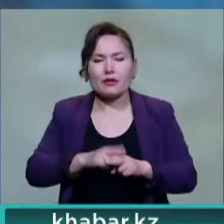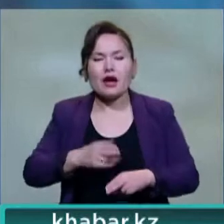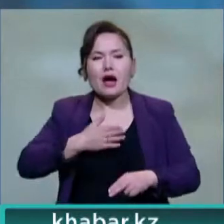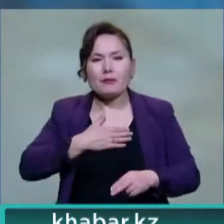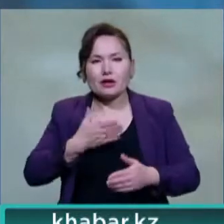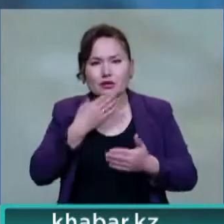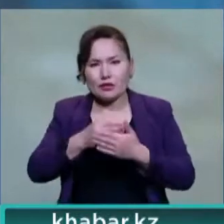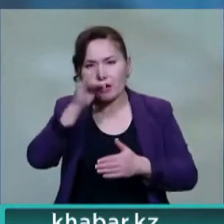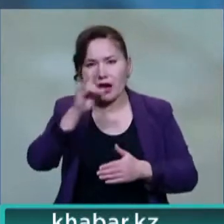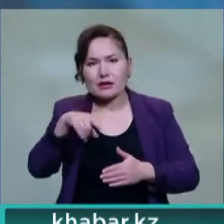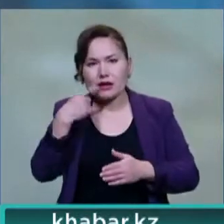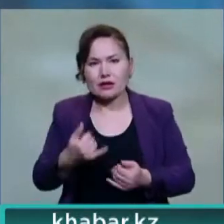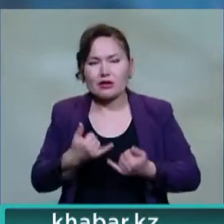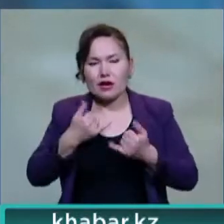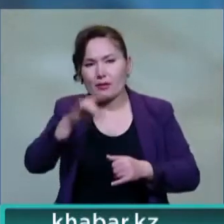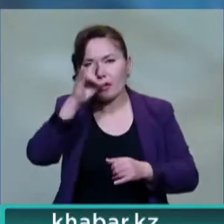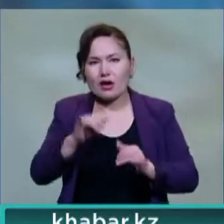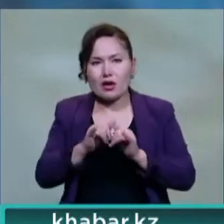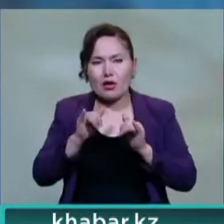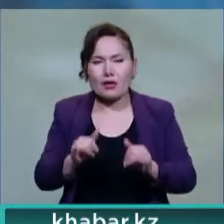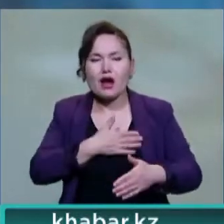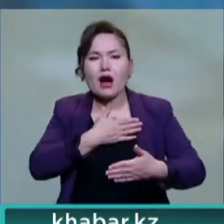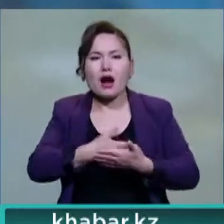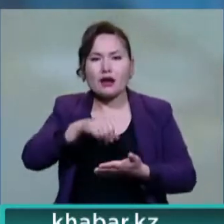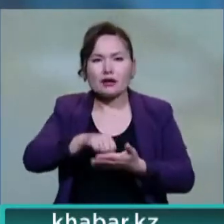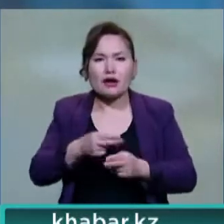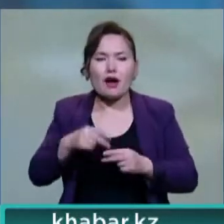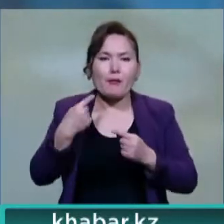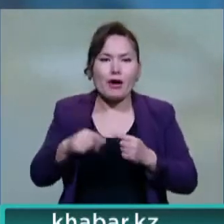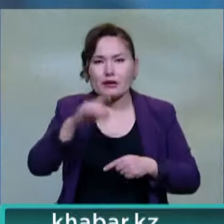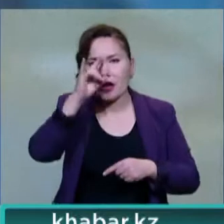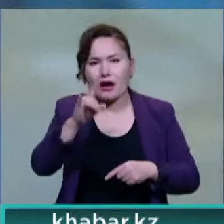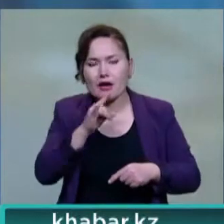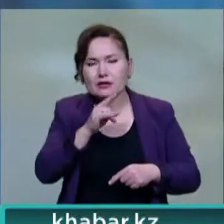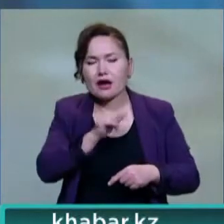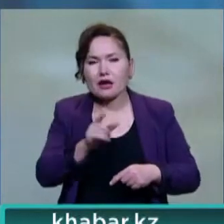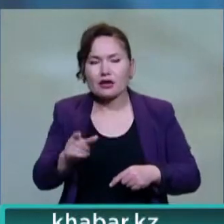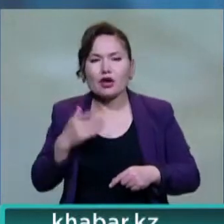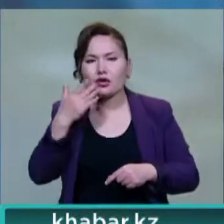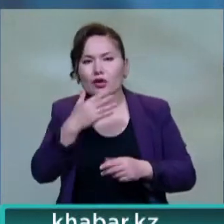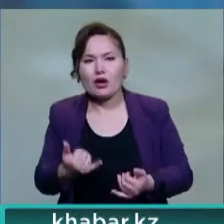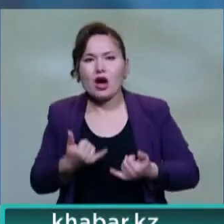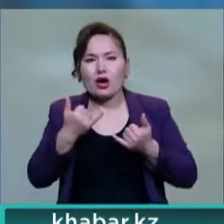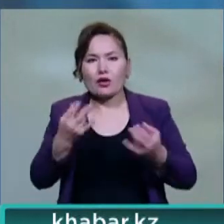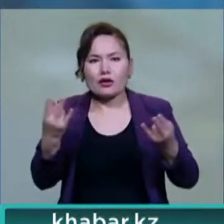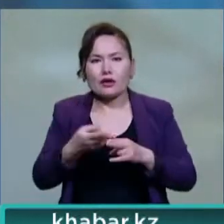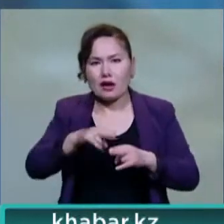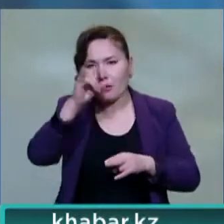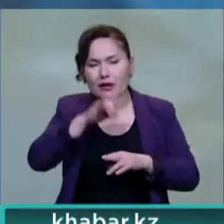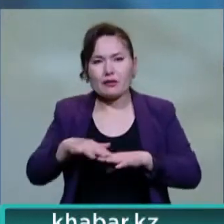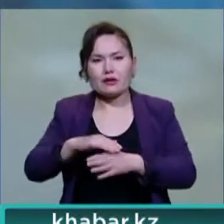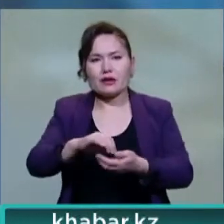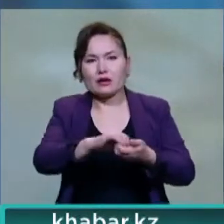тілімізді құрметтей отырып, еліміздің дамуына үлесін қосып жатқан басқа да отандастарымызға құрметпен қарауымыз керек деді Қазақстан